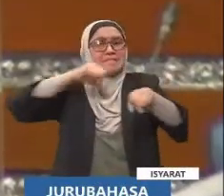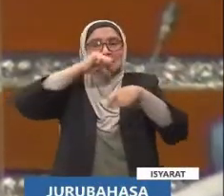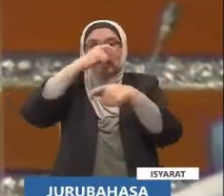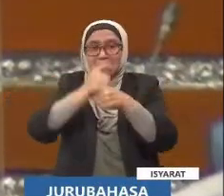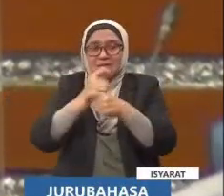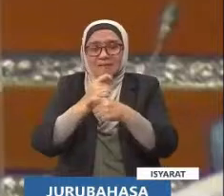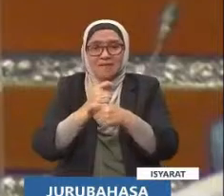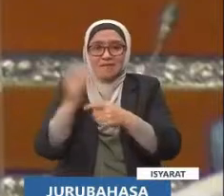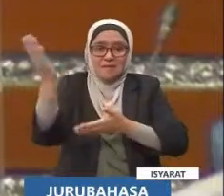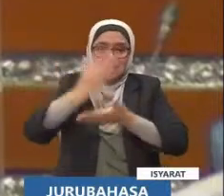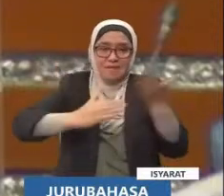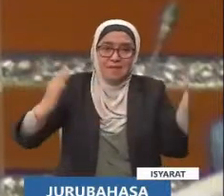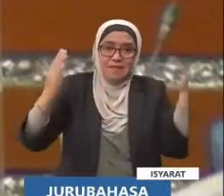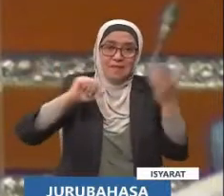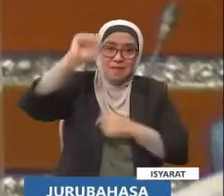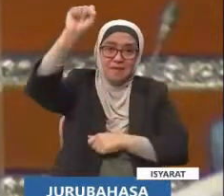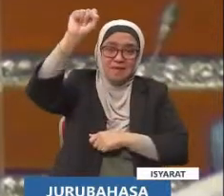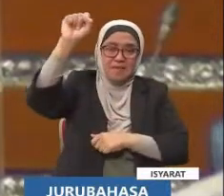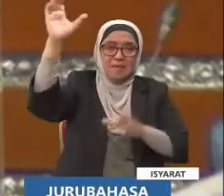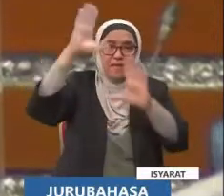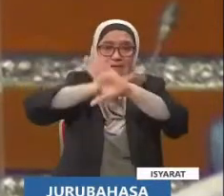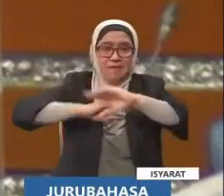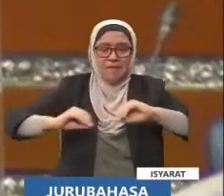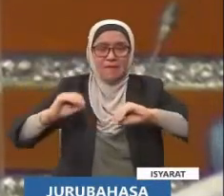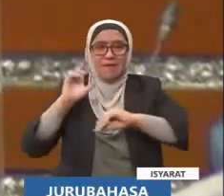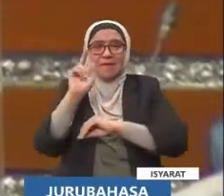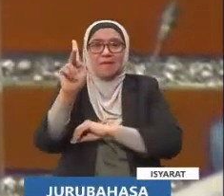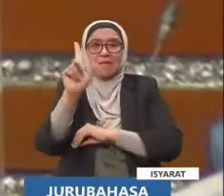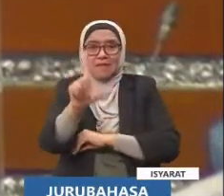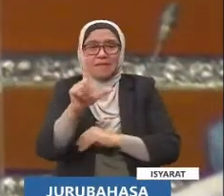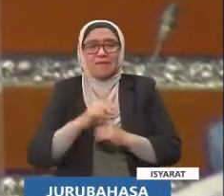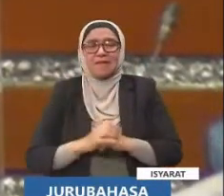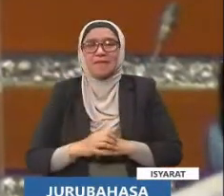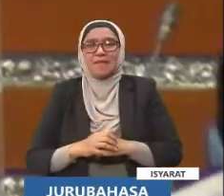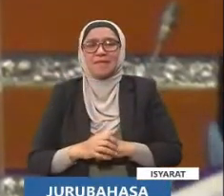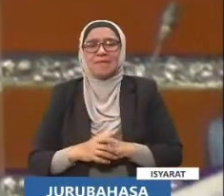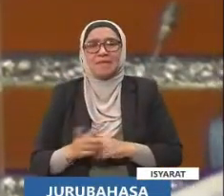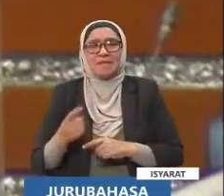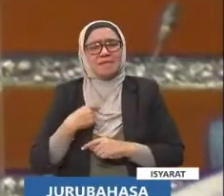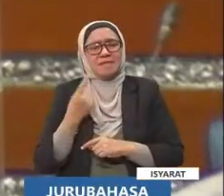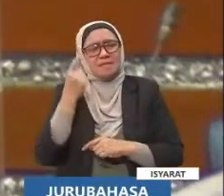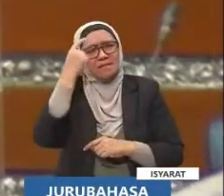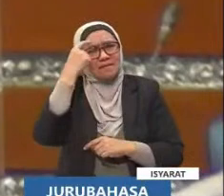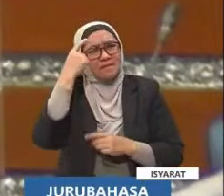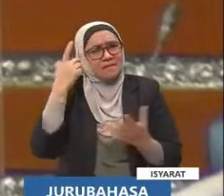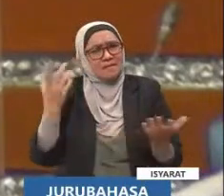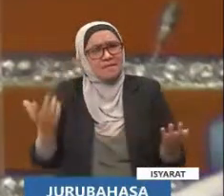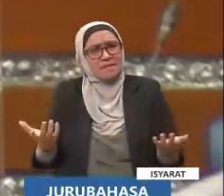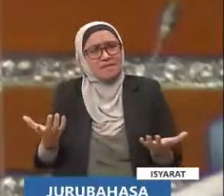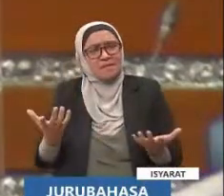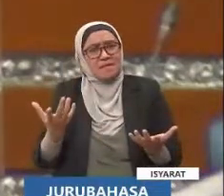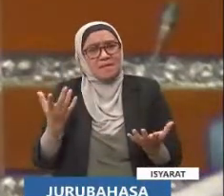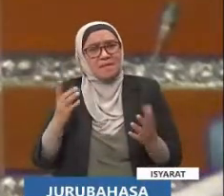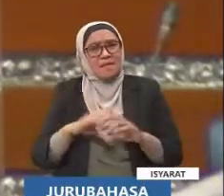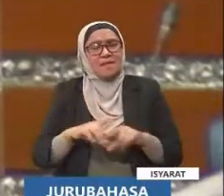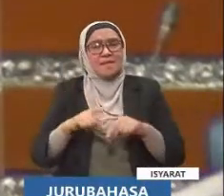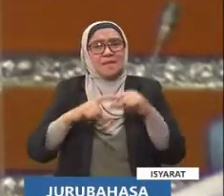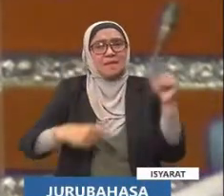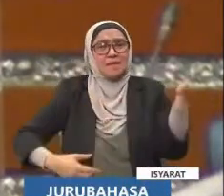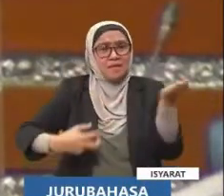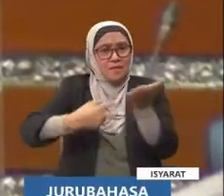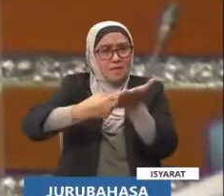untuk sektor Sabah Serawak dan Kuala Lumpur bayangkan kelas ekonomi hingga